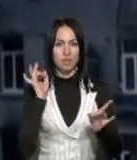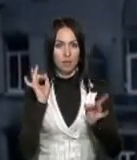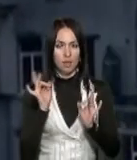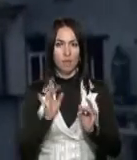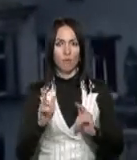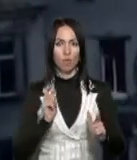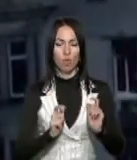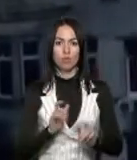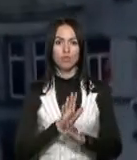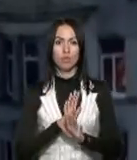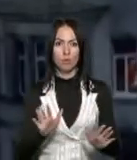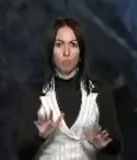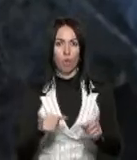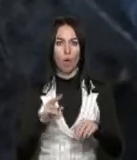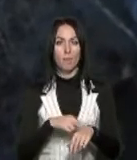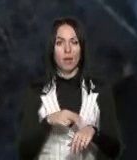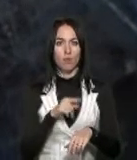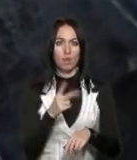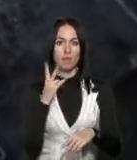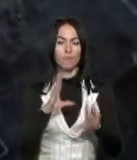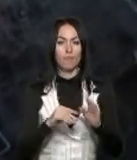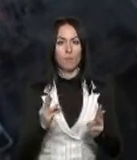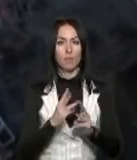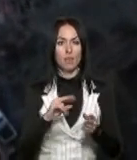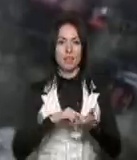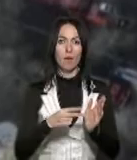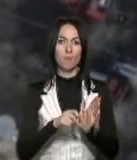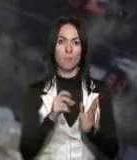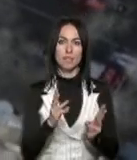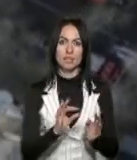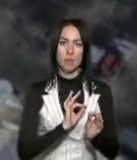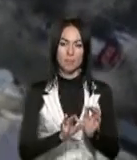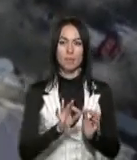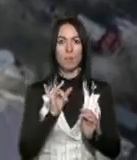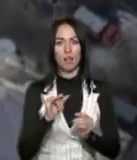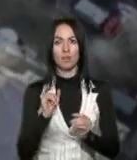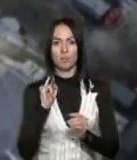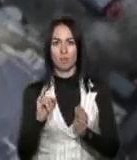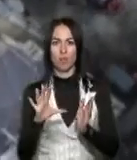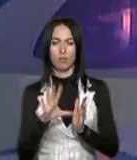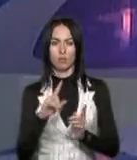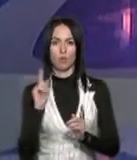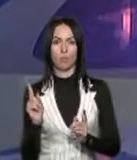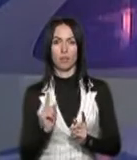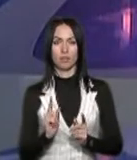Сигналізації в коледжі не було, у правоохоронців дві версії пожежі – навмисний підпал та несправність електрообладнання.